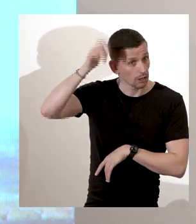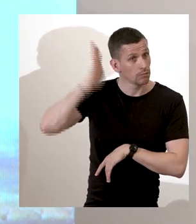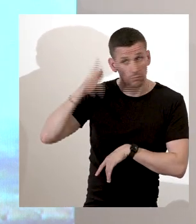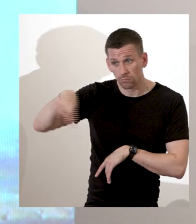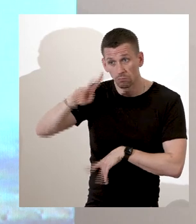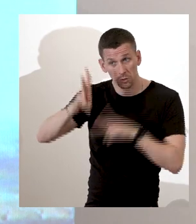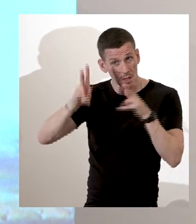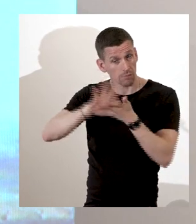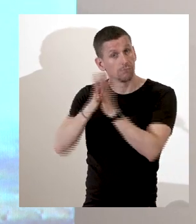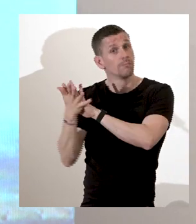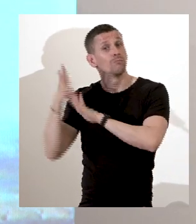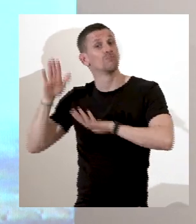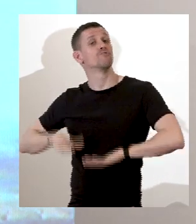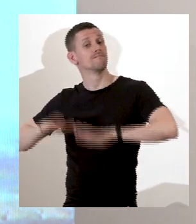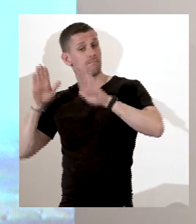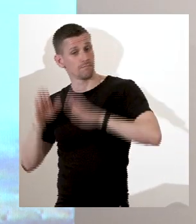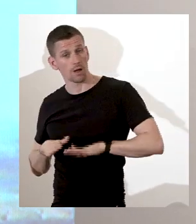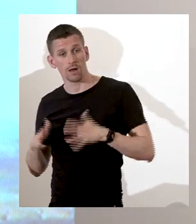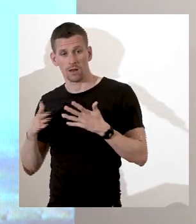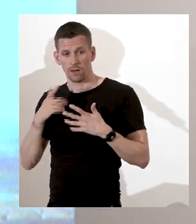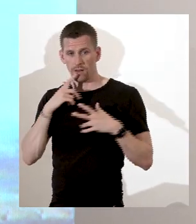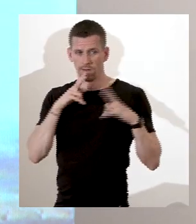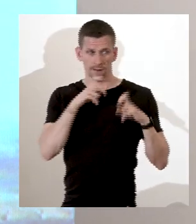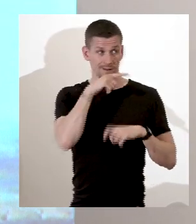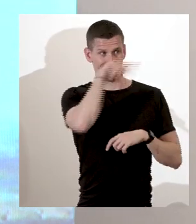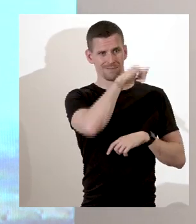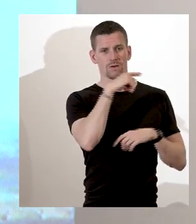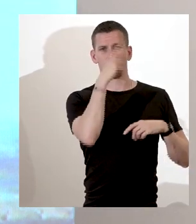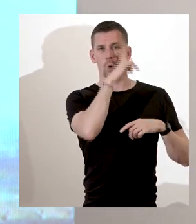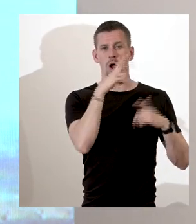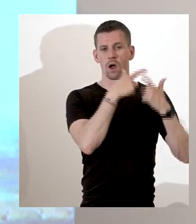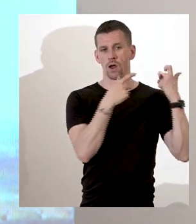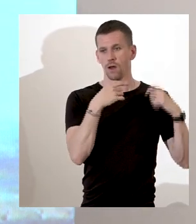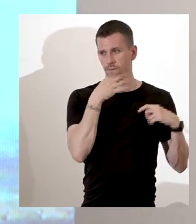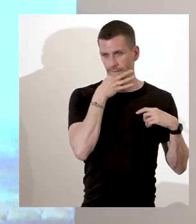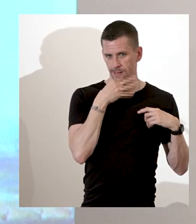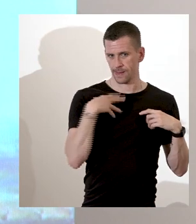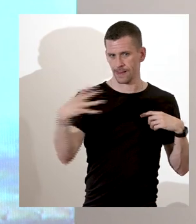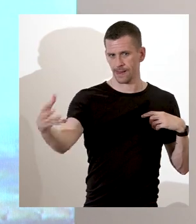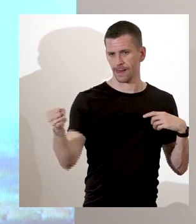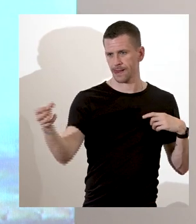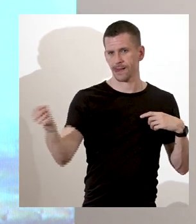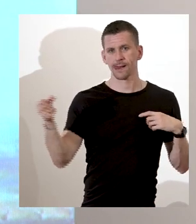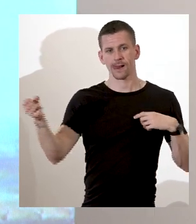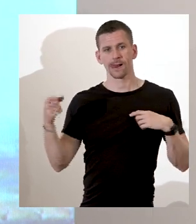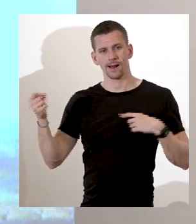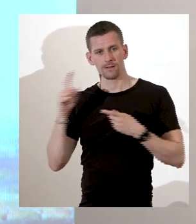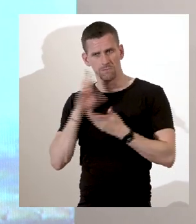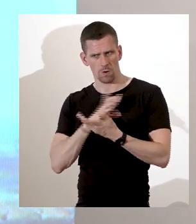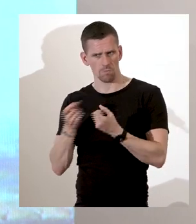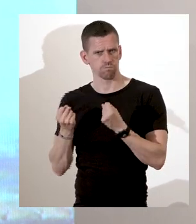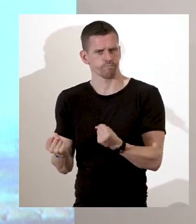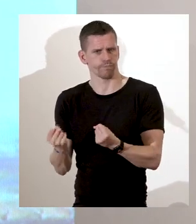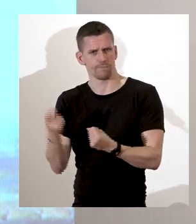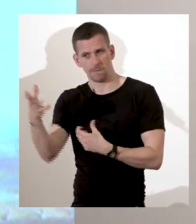dans les Mamelouks une force pour l'État, incarnant une solidarité caractéristique du monde tribal. Il permettait de réinjecter une